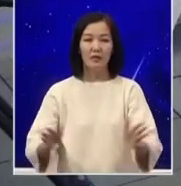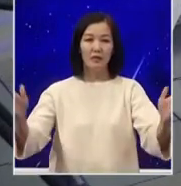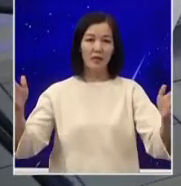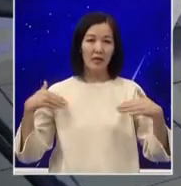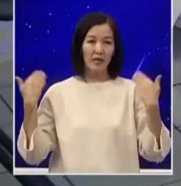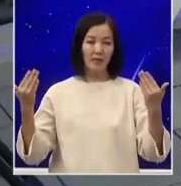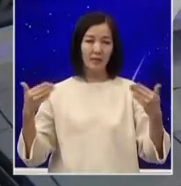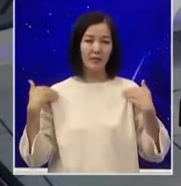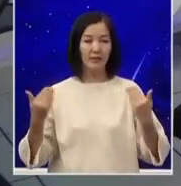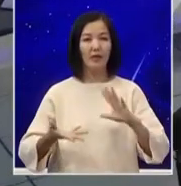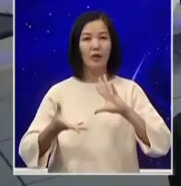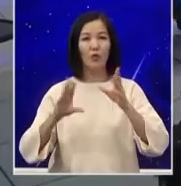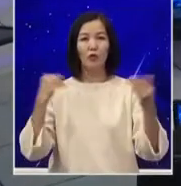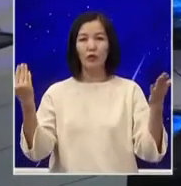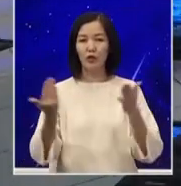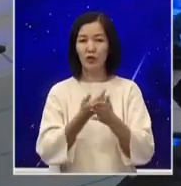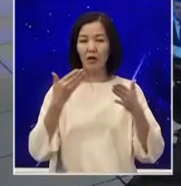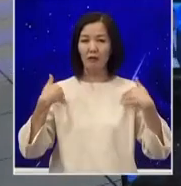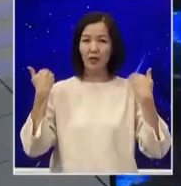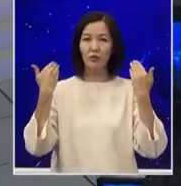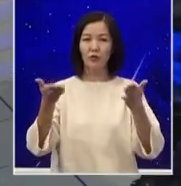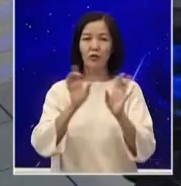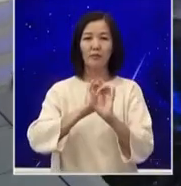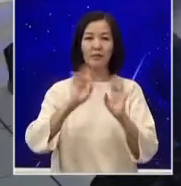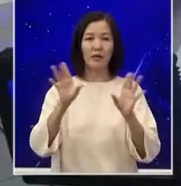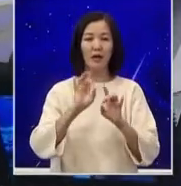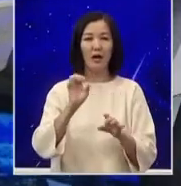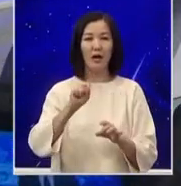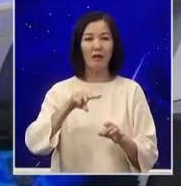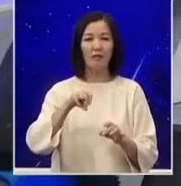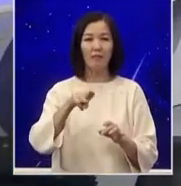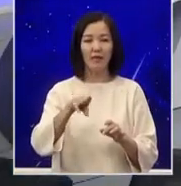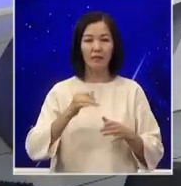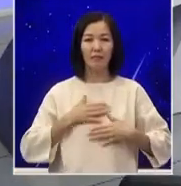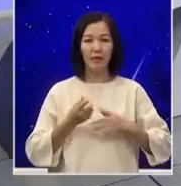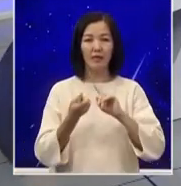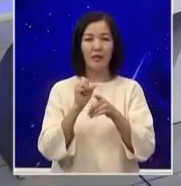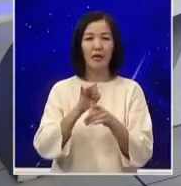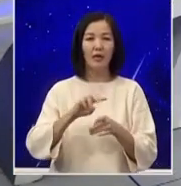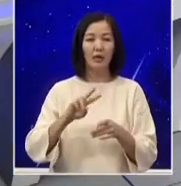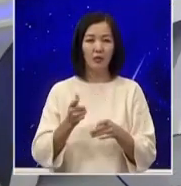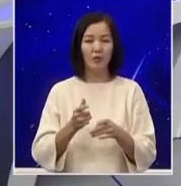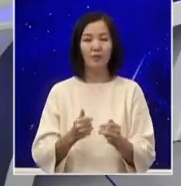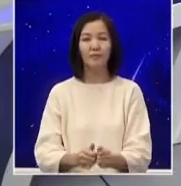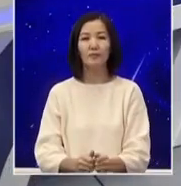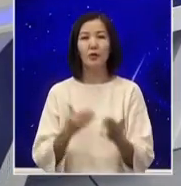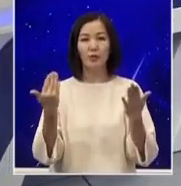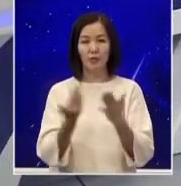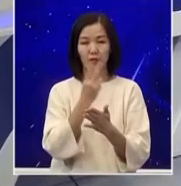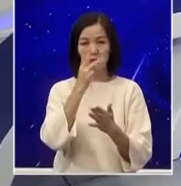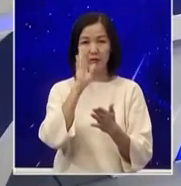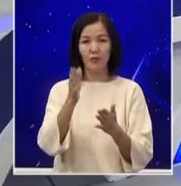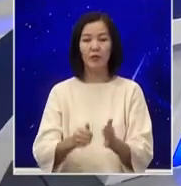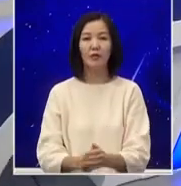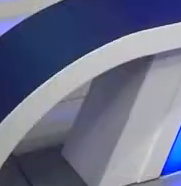Ассаламу алейкум, қадірменді көрермен, тікелей эфирде қорытынды жаңалықтар, студияда Алмат Хамид, сурдодармада Айгүл Жұмашқызы. Бүгінгі хабарды